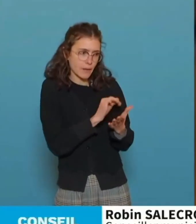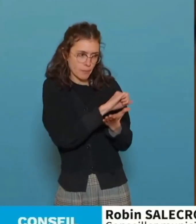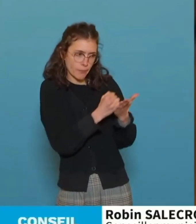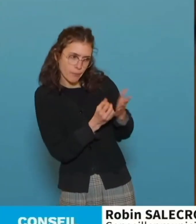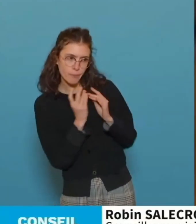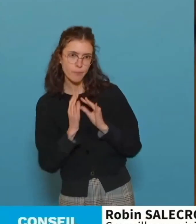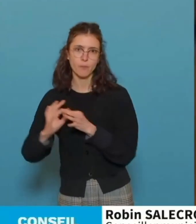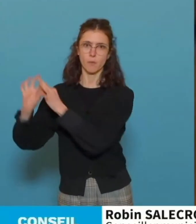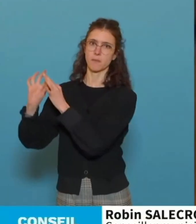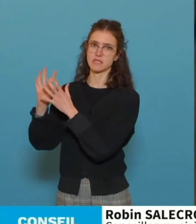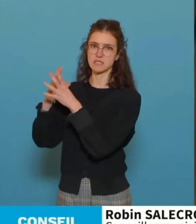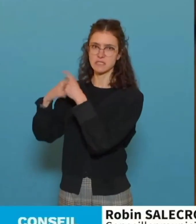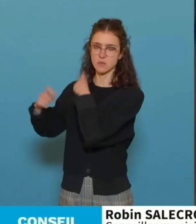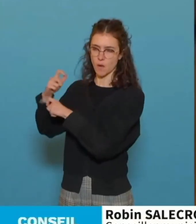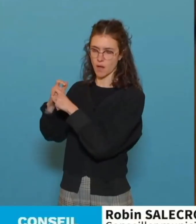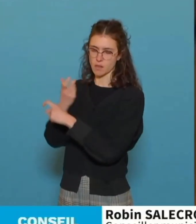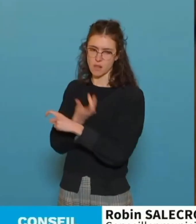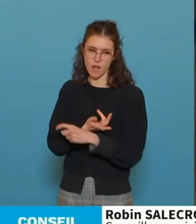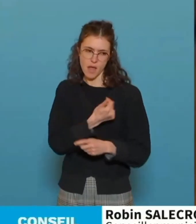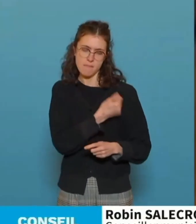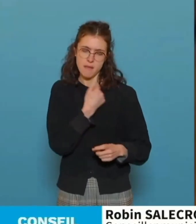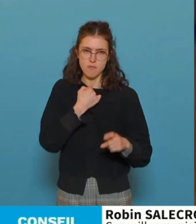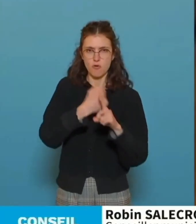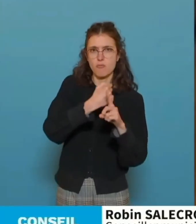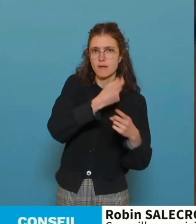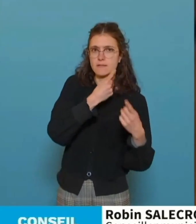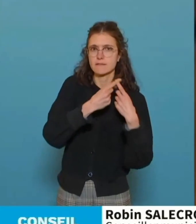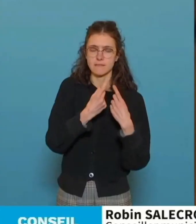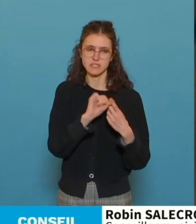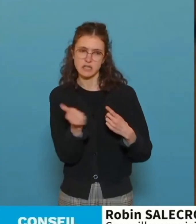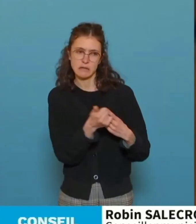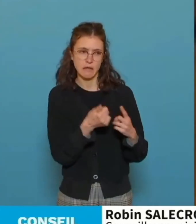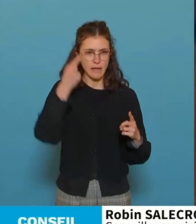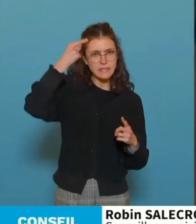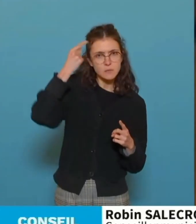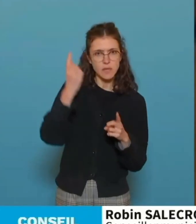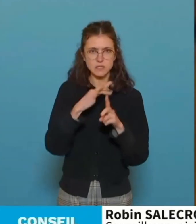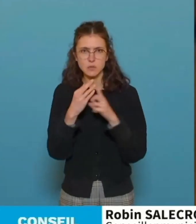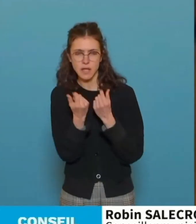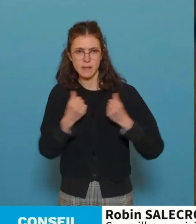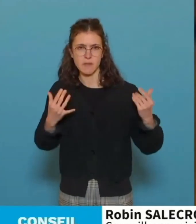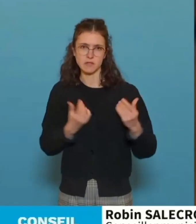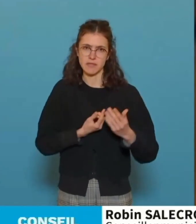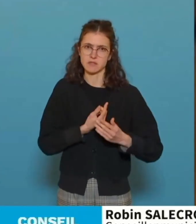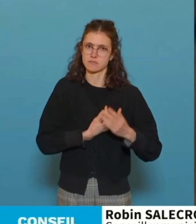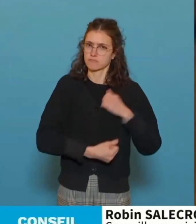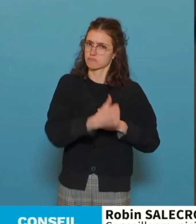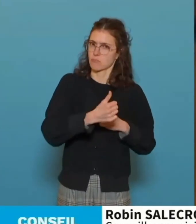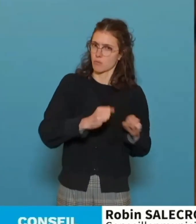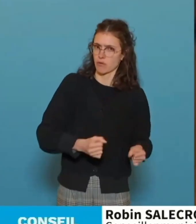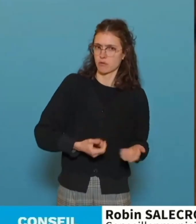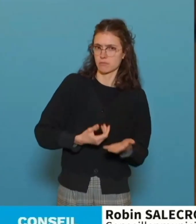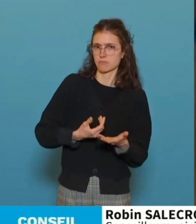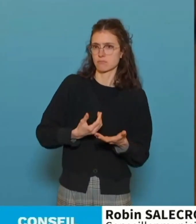de transmission, de combat pour l'émancipation intellectuelle et sociale qui a façonné notre ville. En votant ces dénominations, nous ne faisons pas